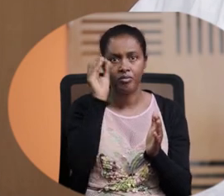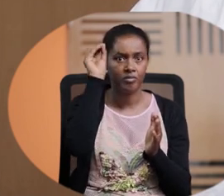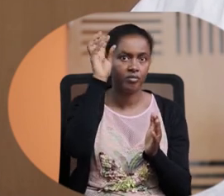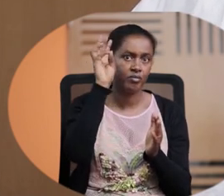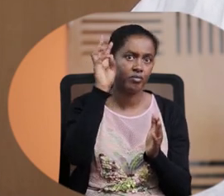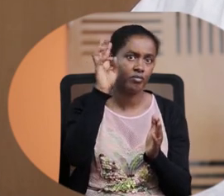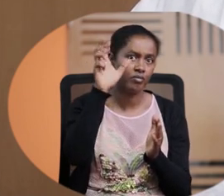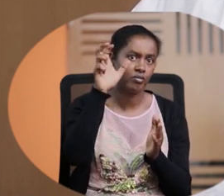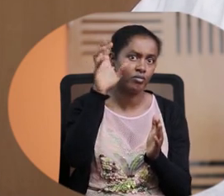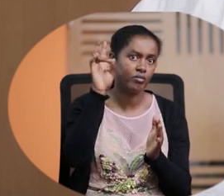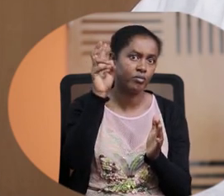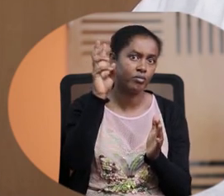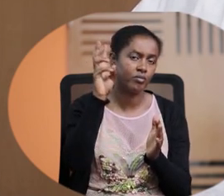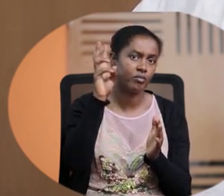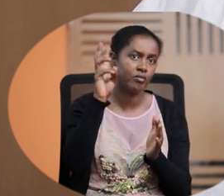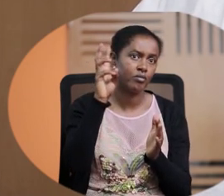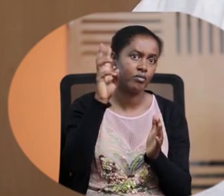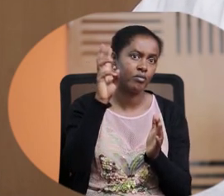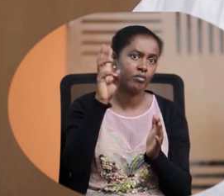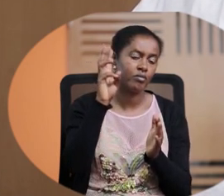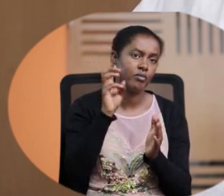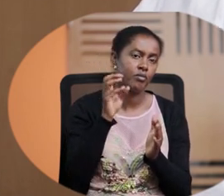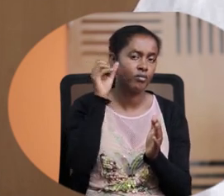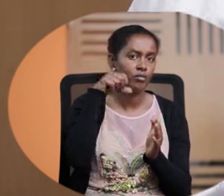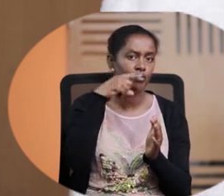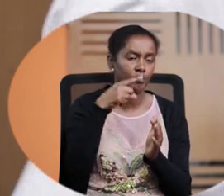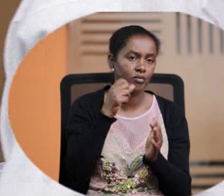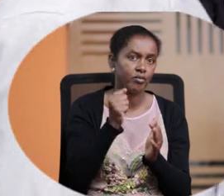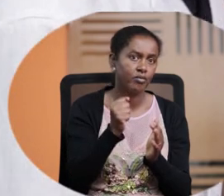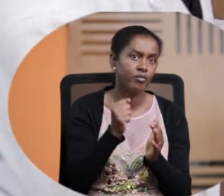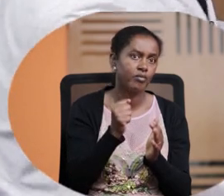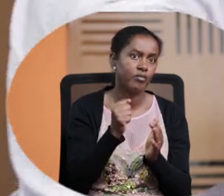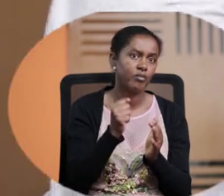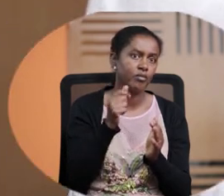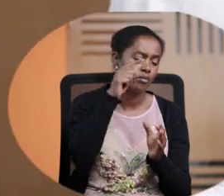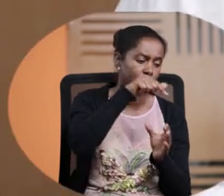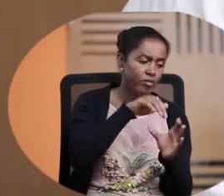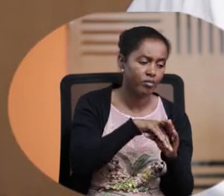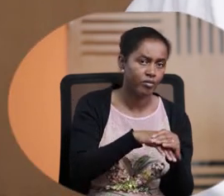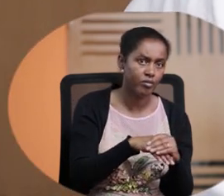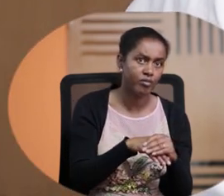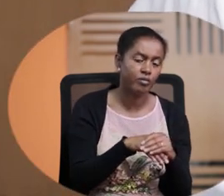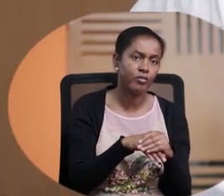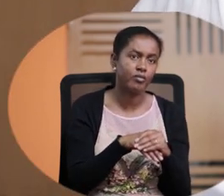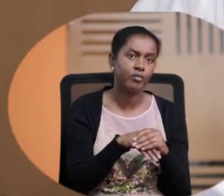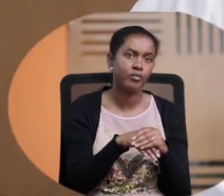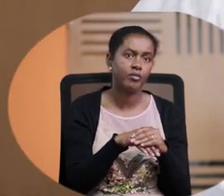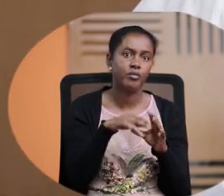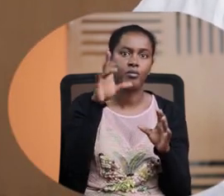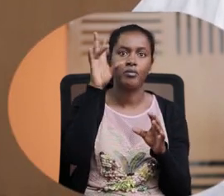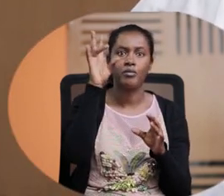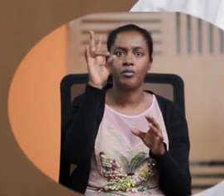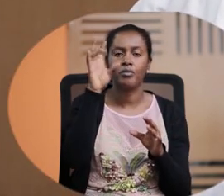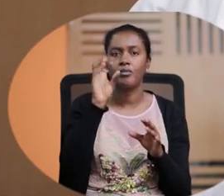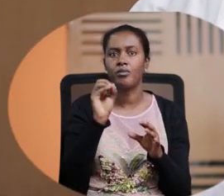kan shikan soddom ja degree jennani achi ke samu tane kan jiru rabal dan kan jiru torba ta